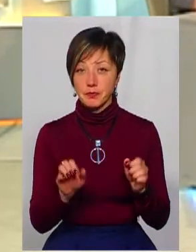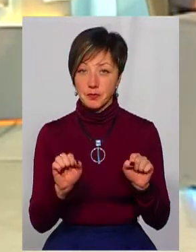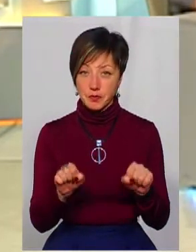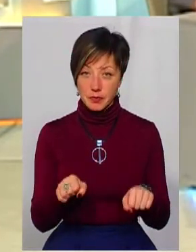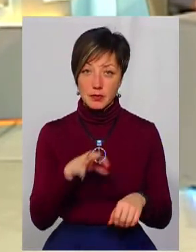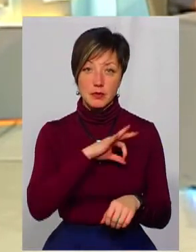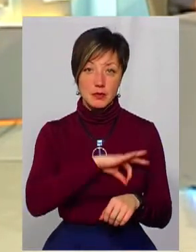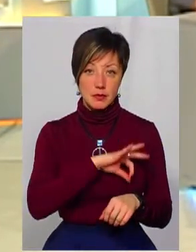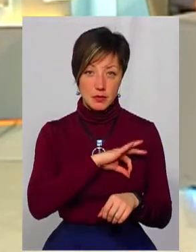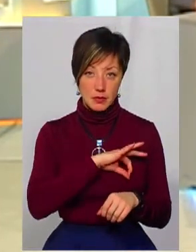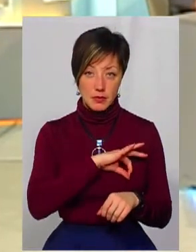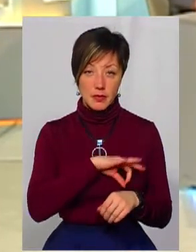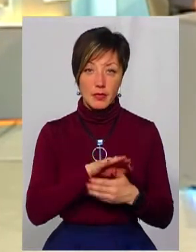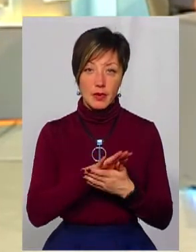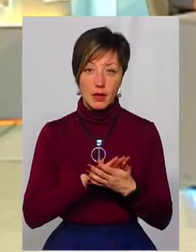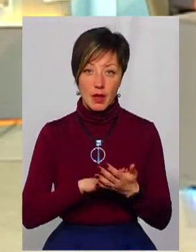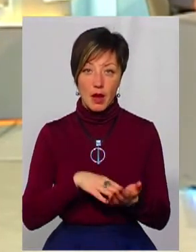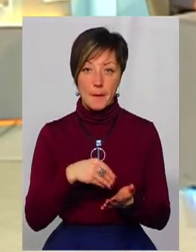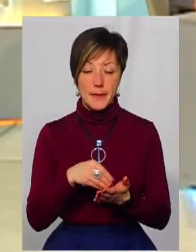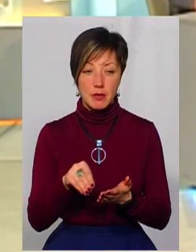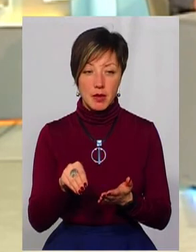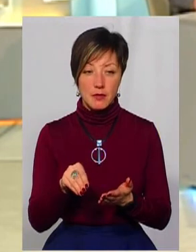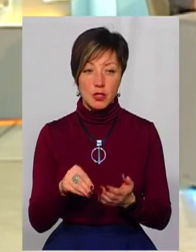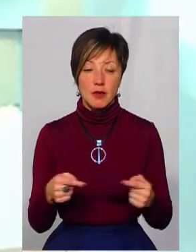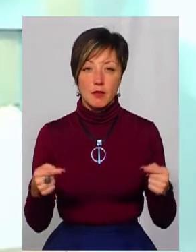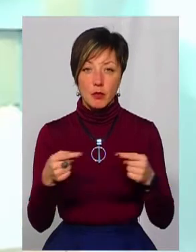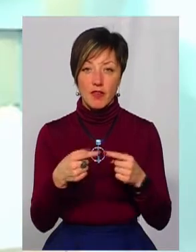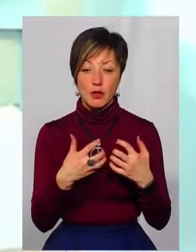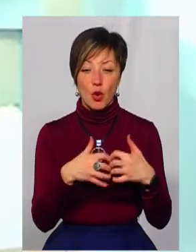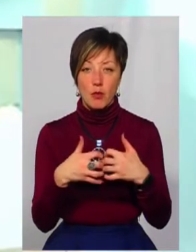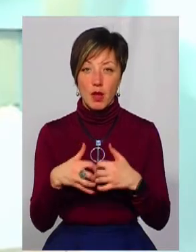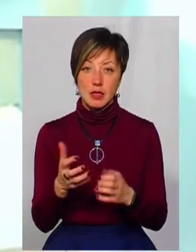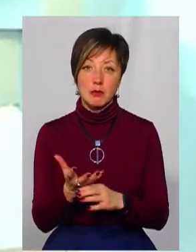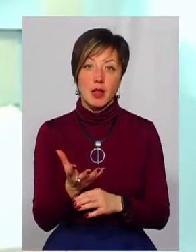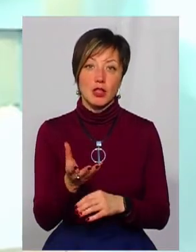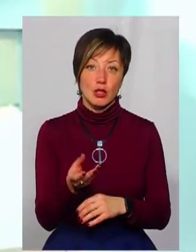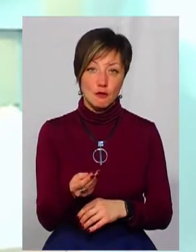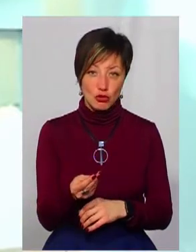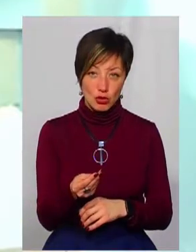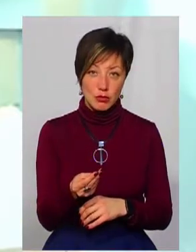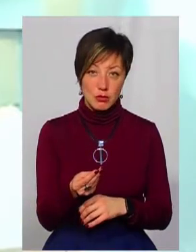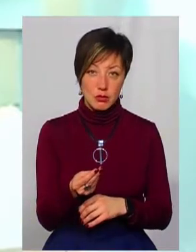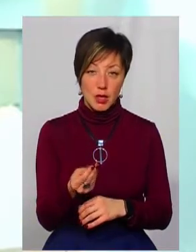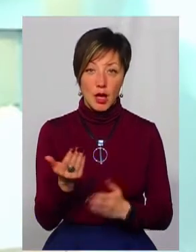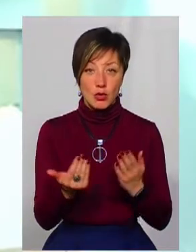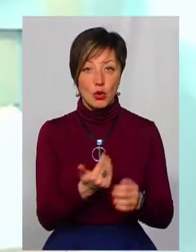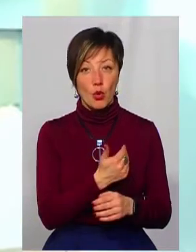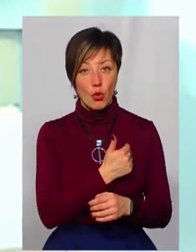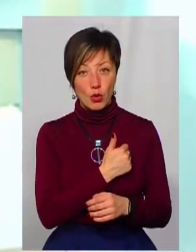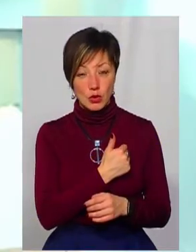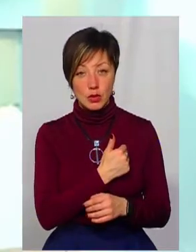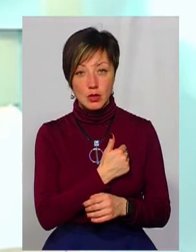можуть користуватися далі, придбавши відповідно обладнання і сплативши, якщо хоче